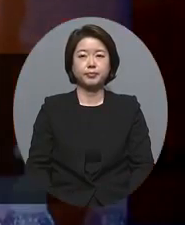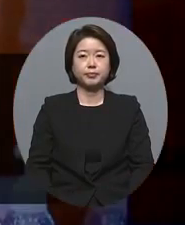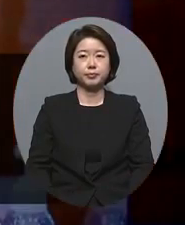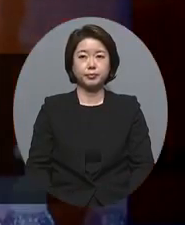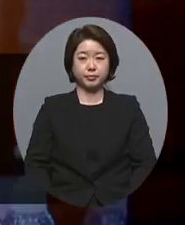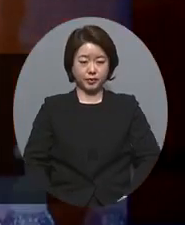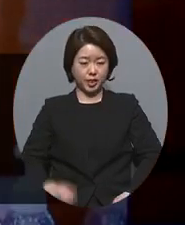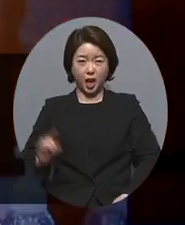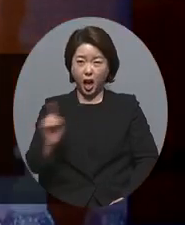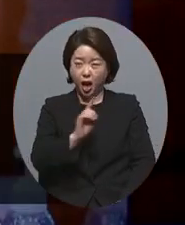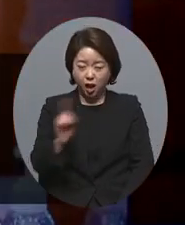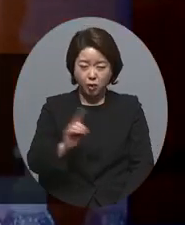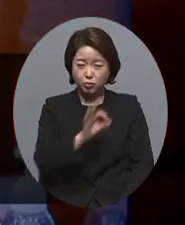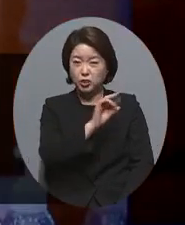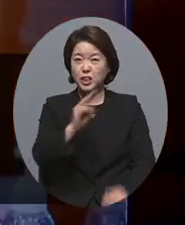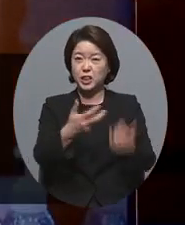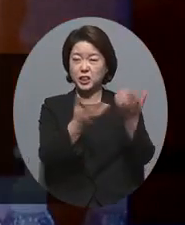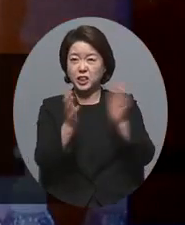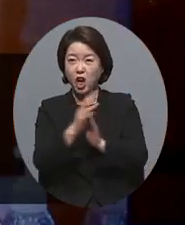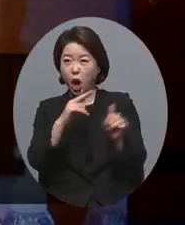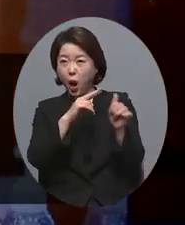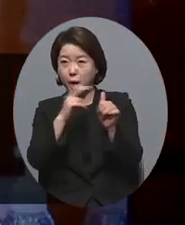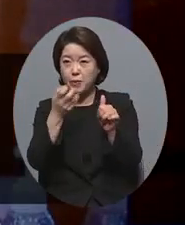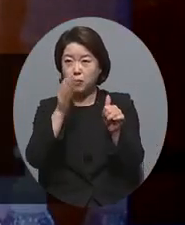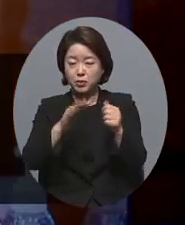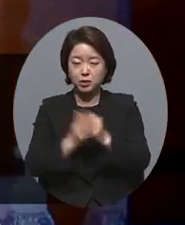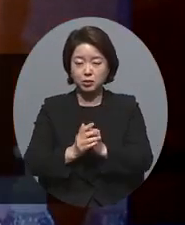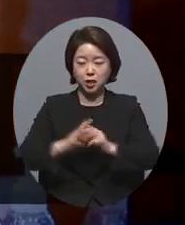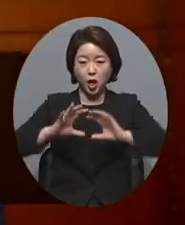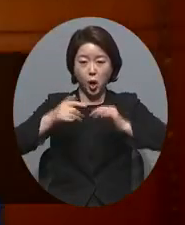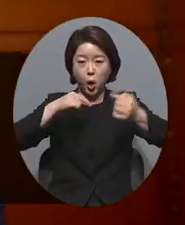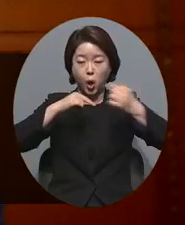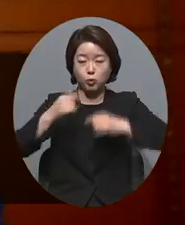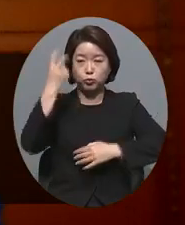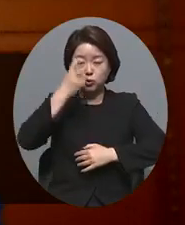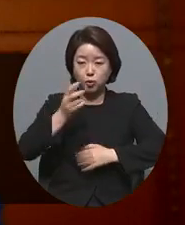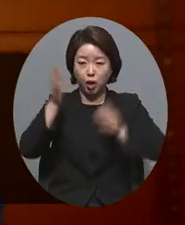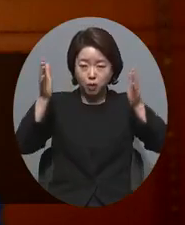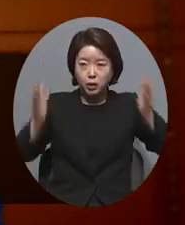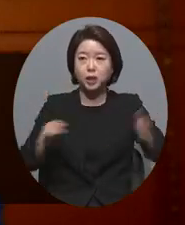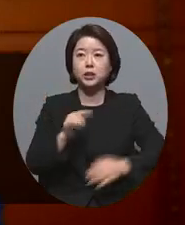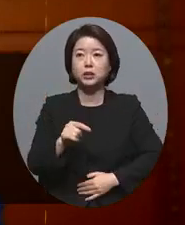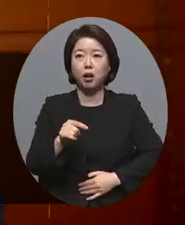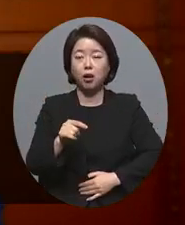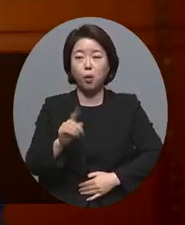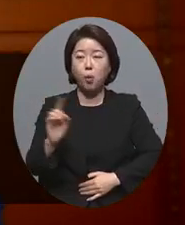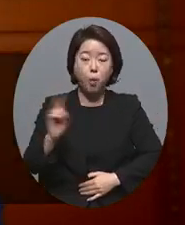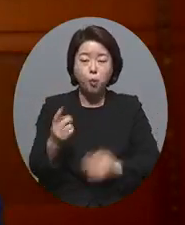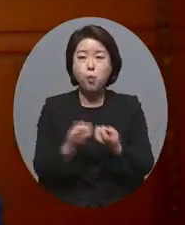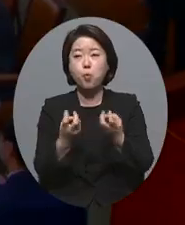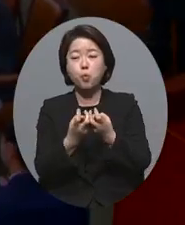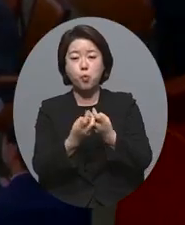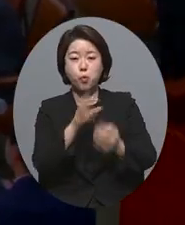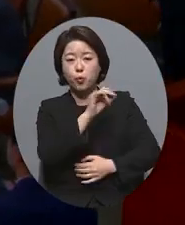아무리 야당이 있다고 하더라도 국정감사의 한 복판에 야당 당사를 압수수색을 할 수가